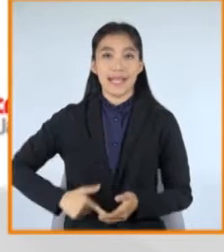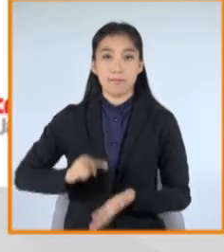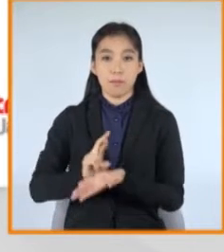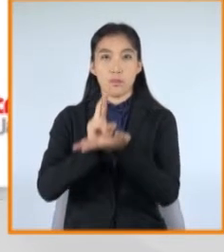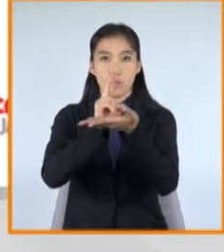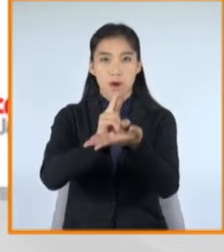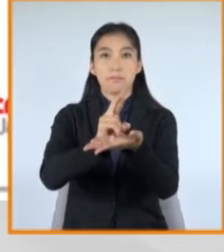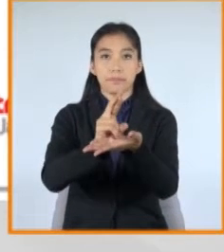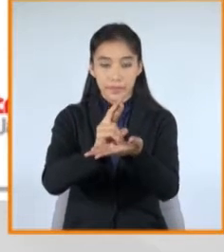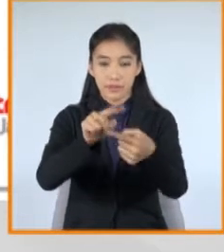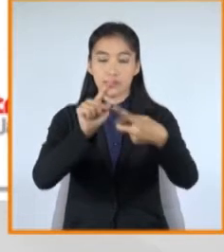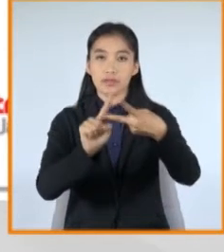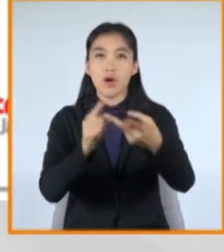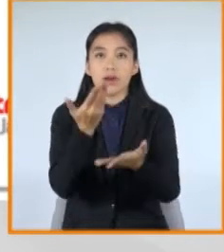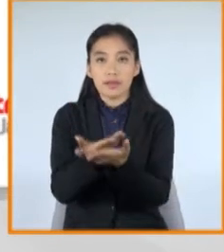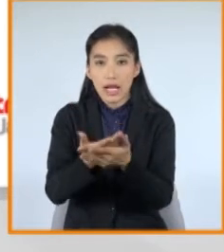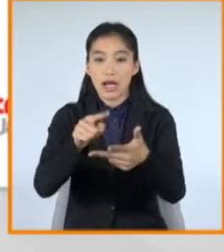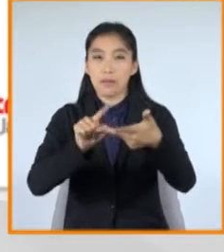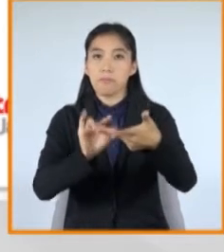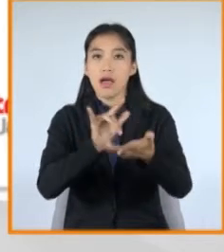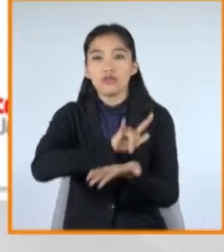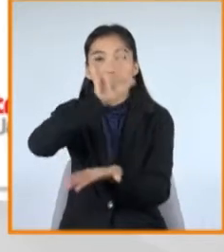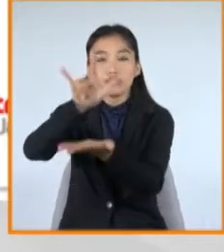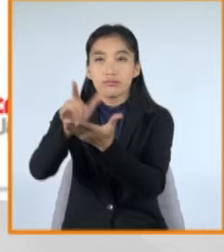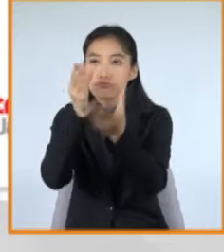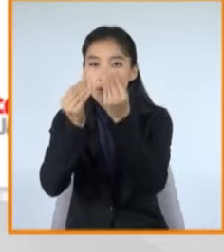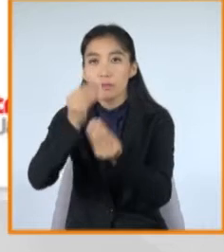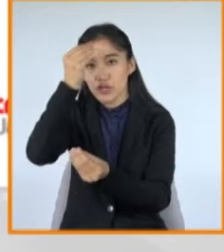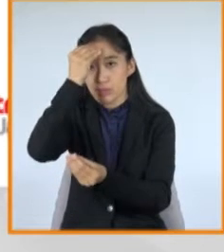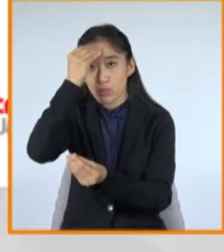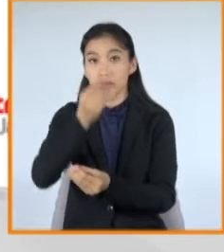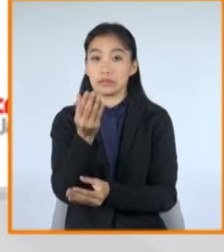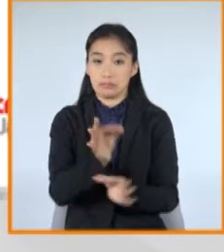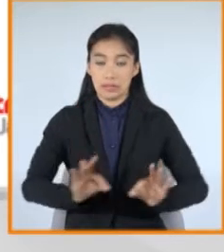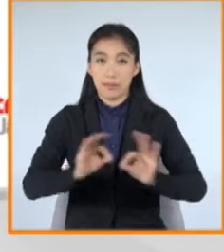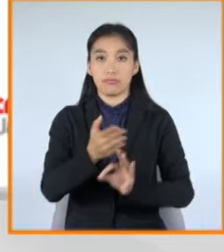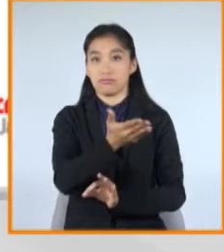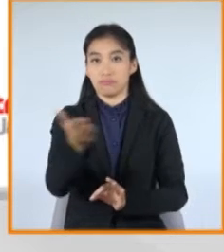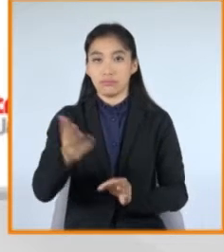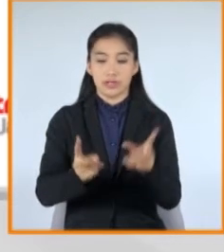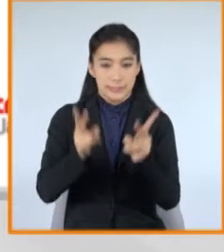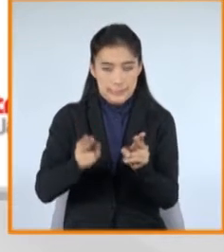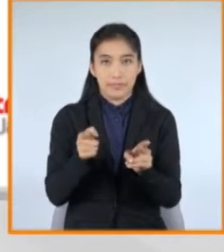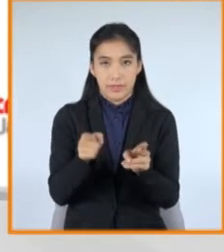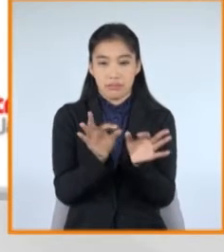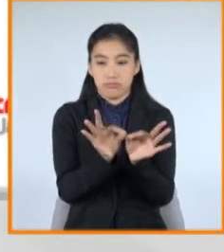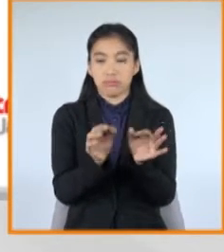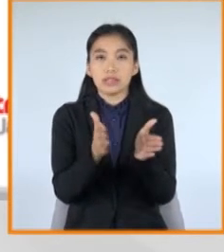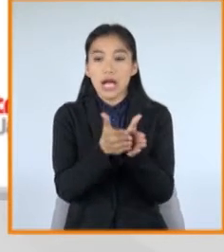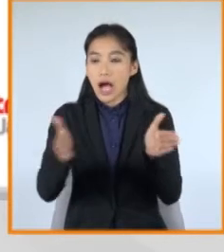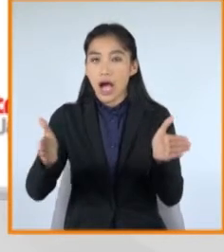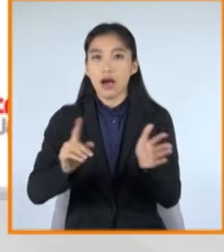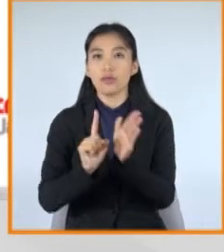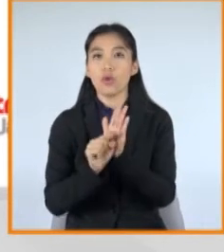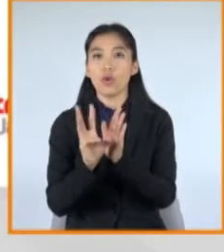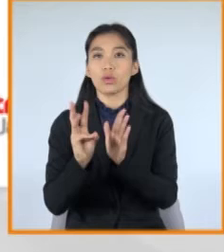กษาณประเทศญี่ปุ่นสามารถส่งสตอรี่บอร์ดความยาวไม่เกิน60วินาทีตั้งแต่วันนี้ถึงวันที่26กันยายนนี้นะคะ